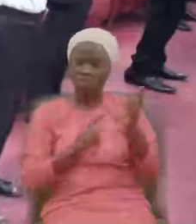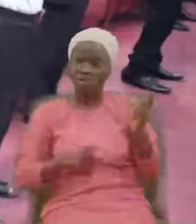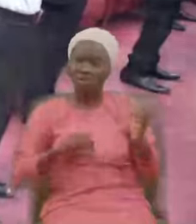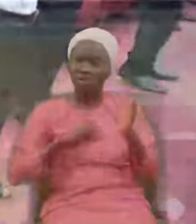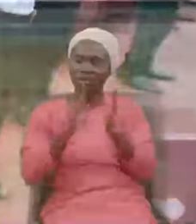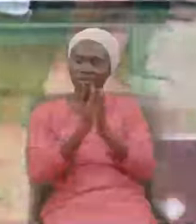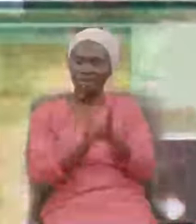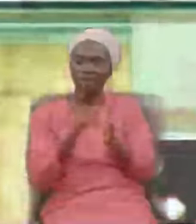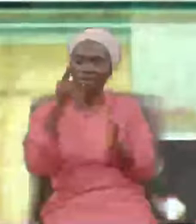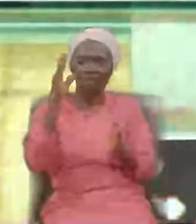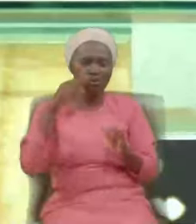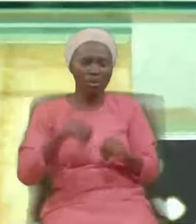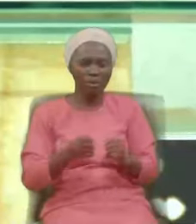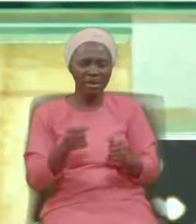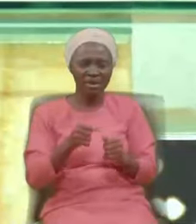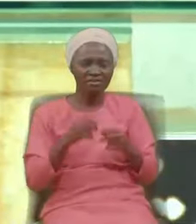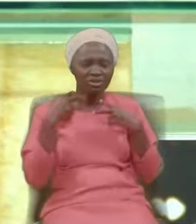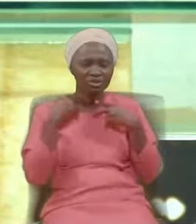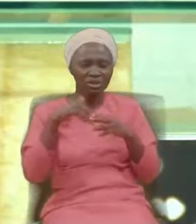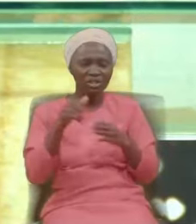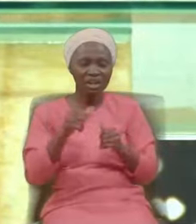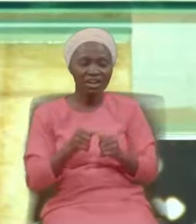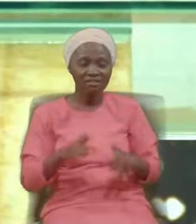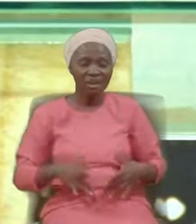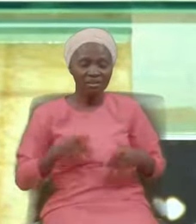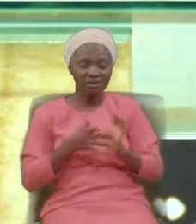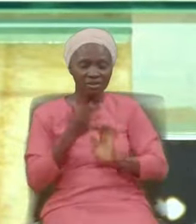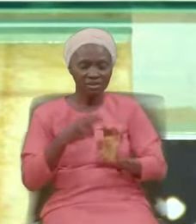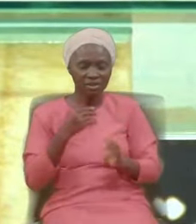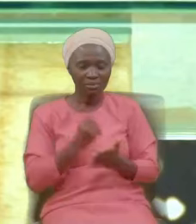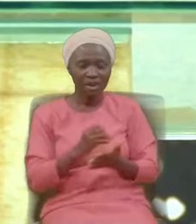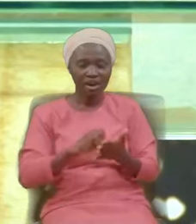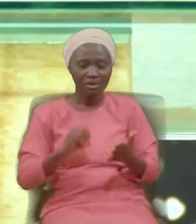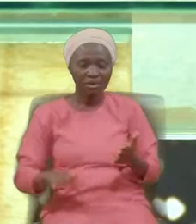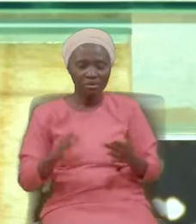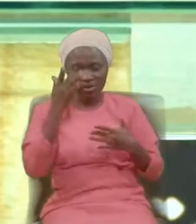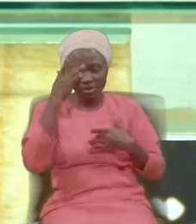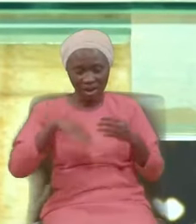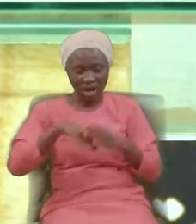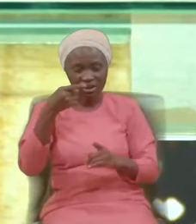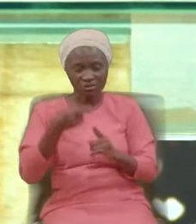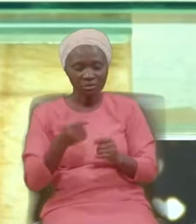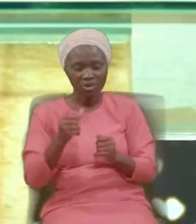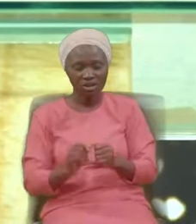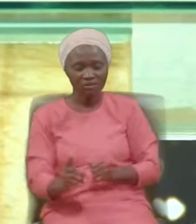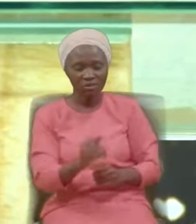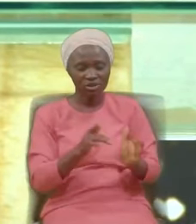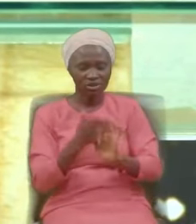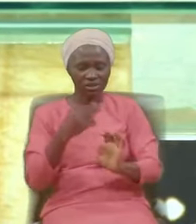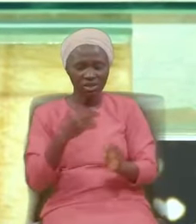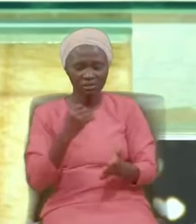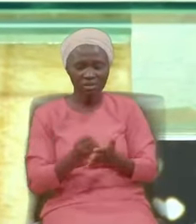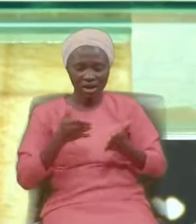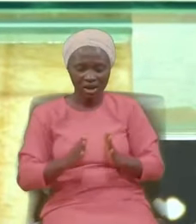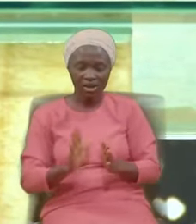Seigneur, je prie que tu brises tout joug dans toute vie. Enlève les maladies de chacun. Que ta vertu de